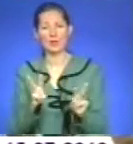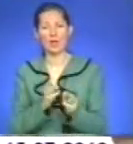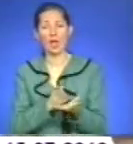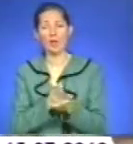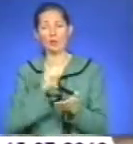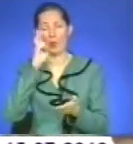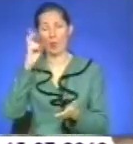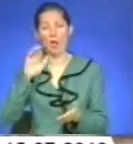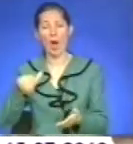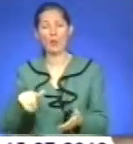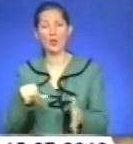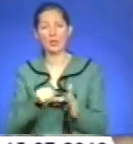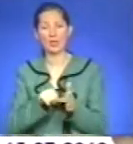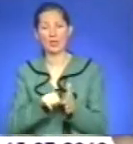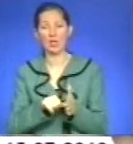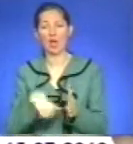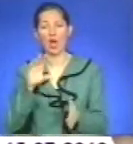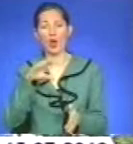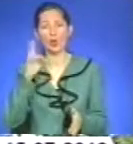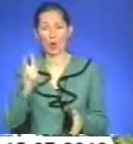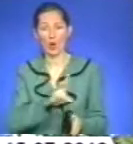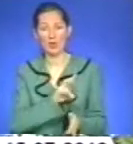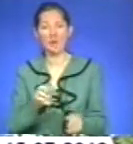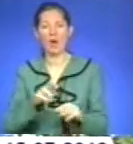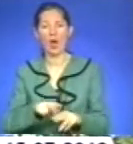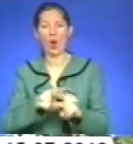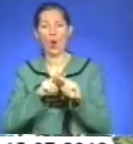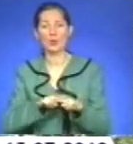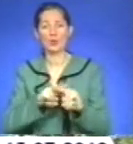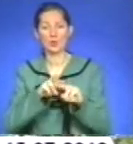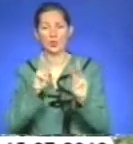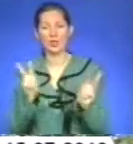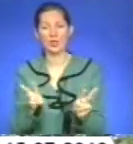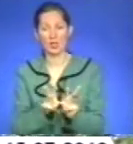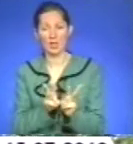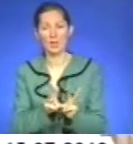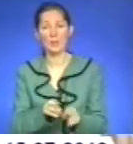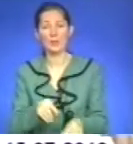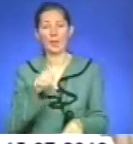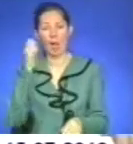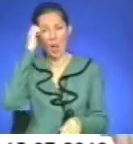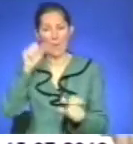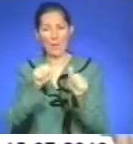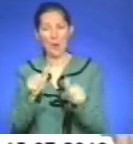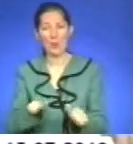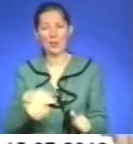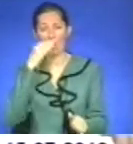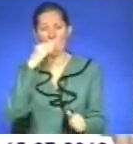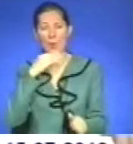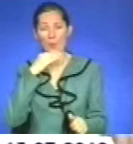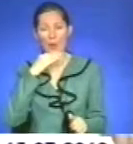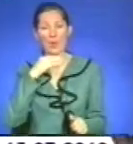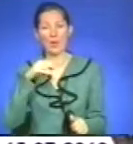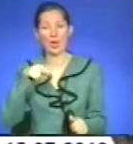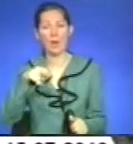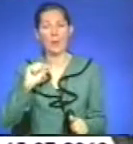духовенства освятили пам'ятник папі римському Іоанну Павлу ІІ біля купелі святої Анни. Вітання усім краянам передав